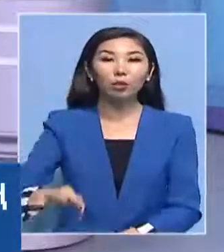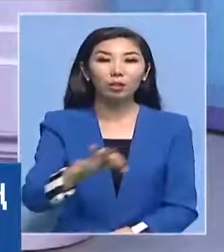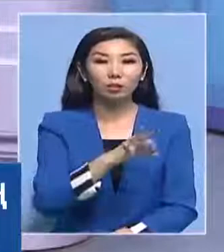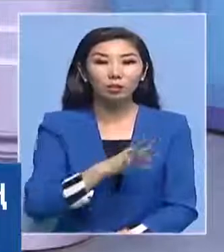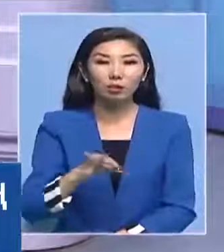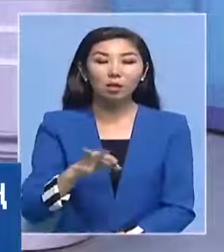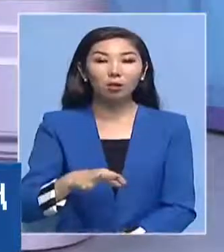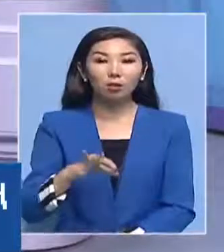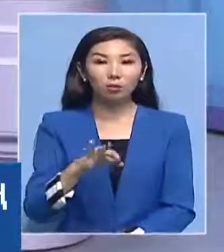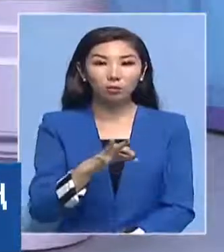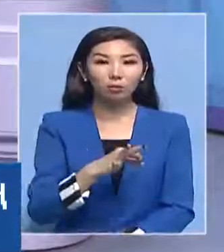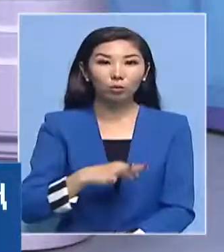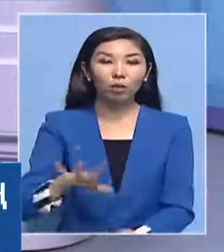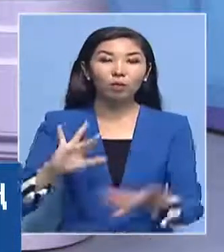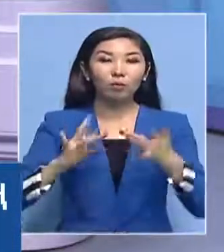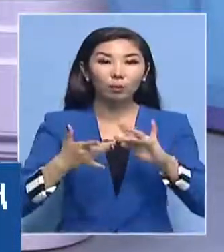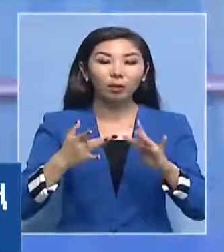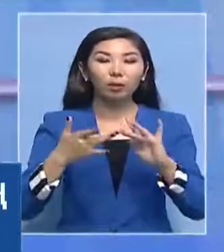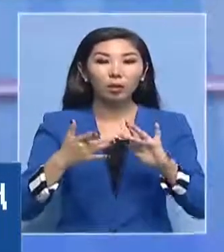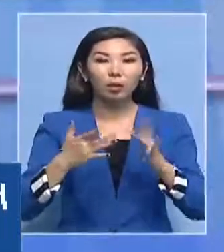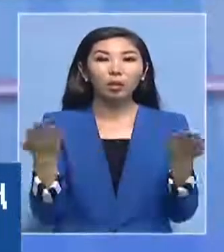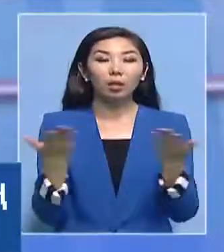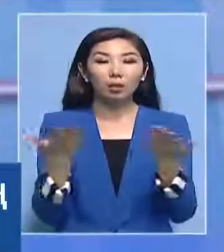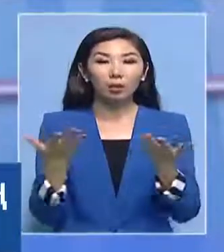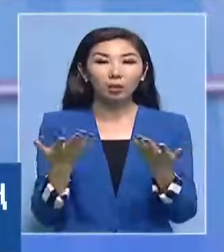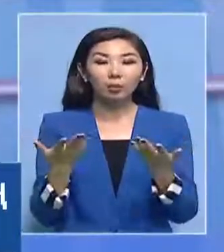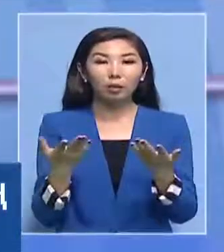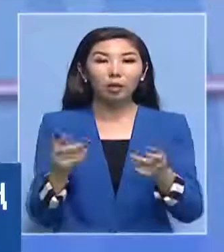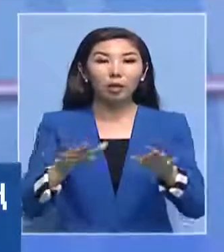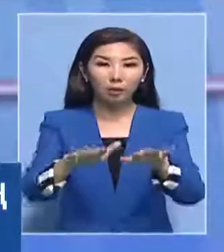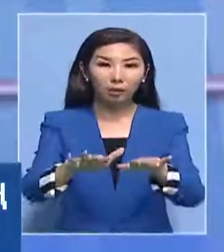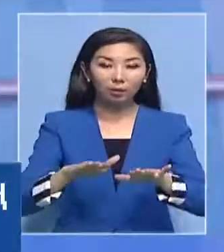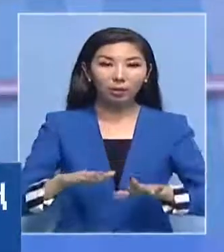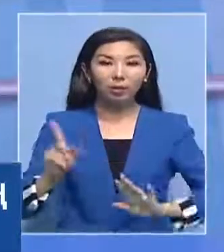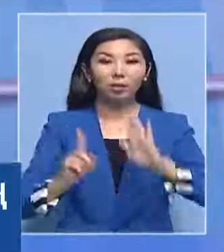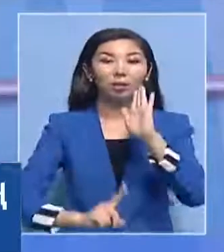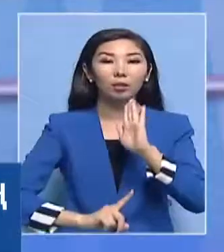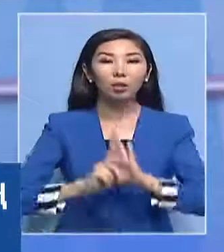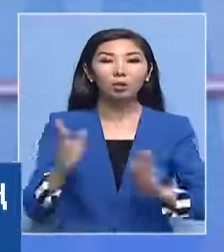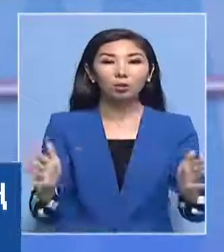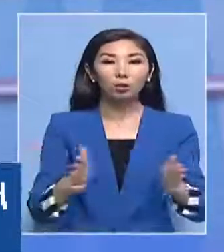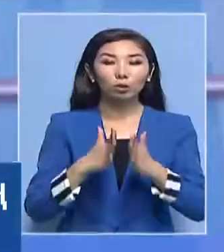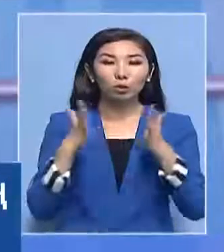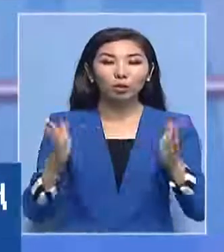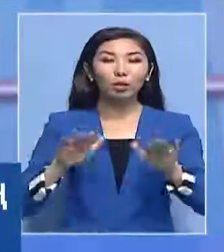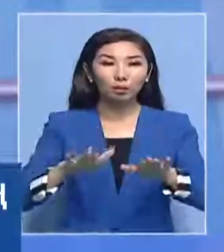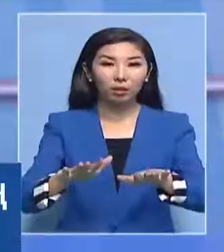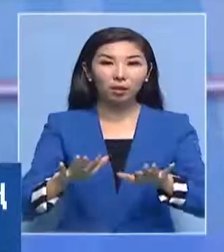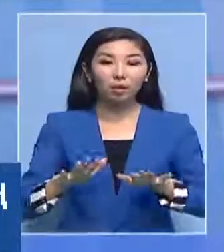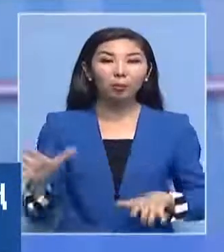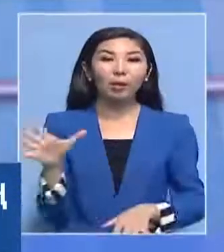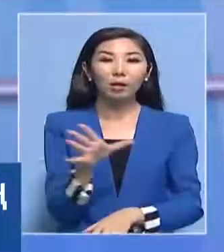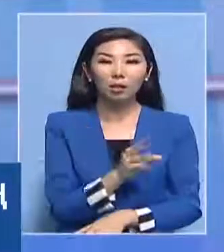Федерация қалың онлайн форматта қалың қалай бастауыш деген акциясын бастап. Ол үлкен акция